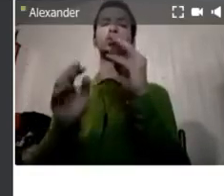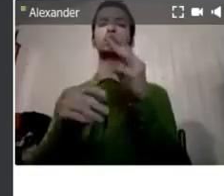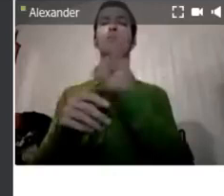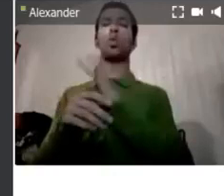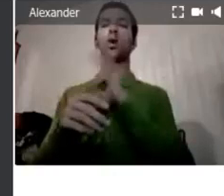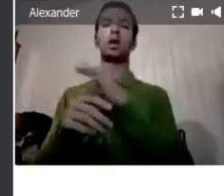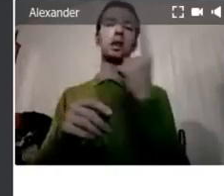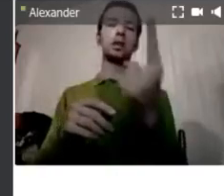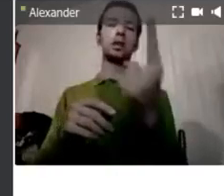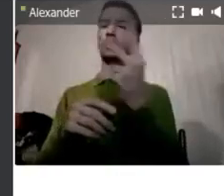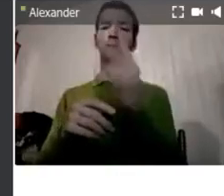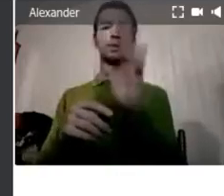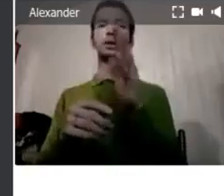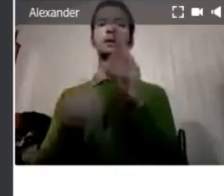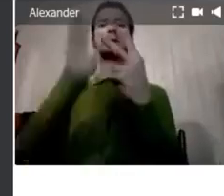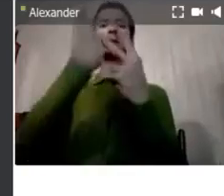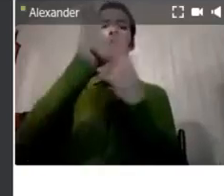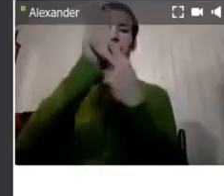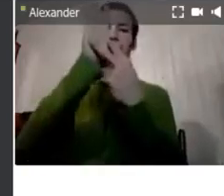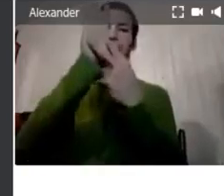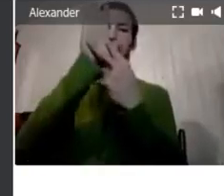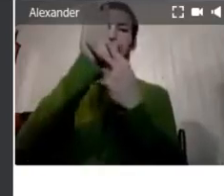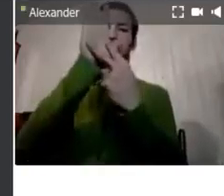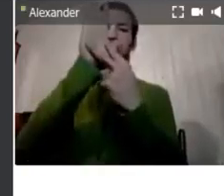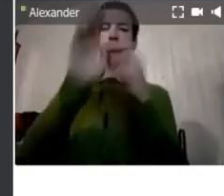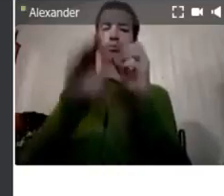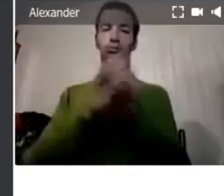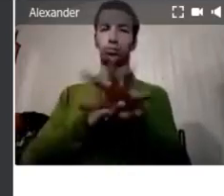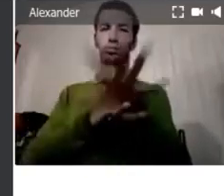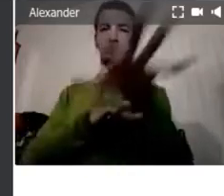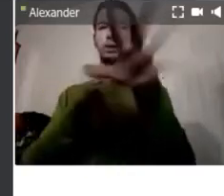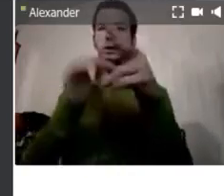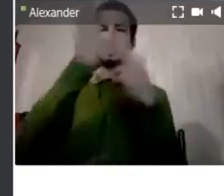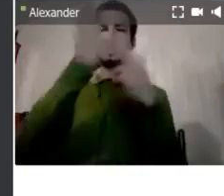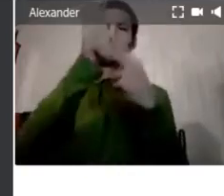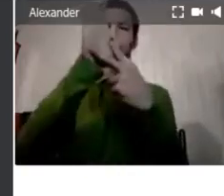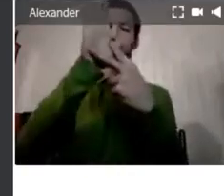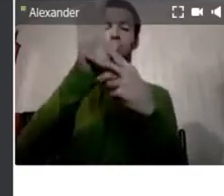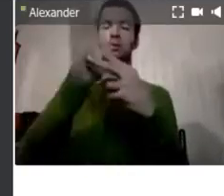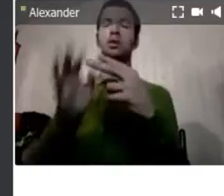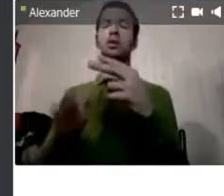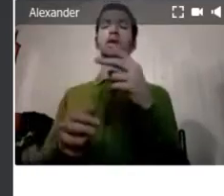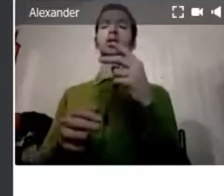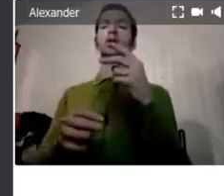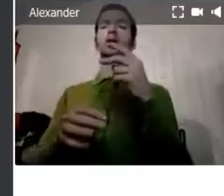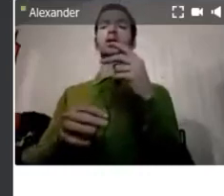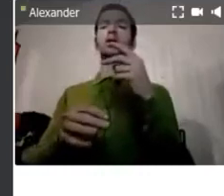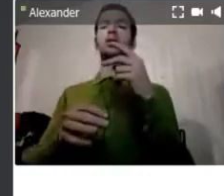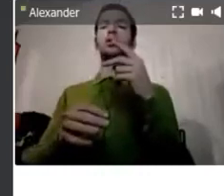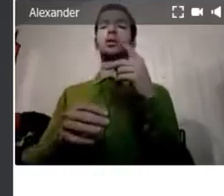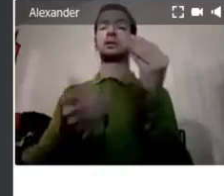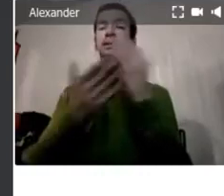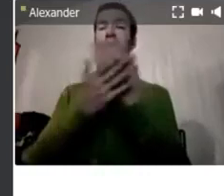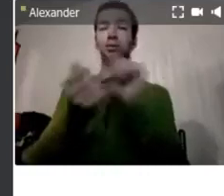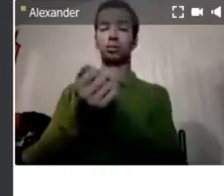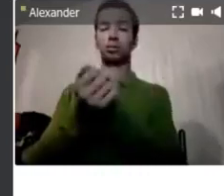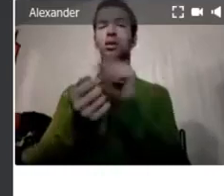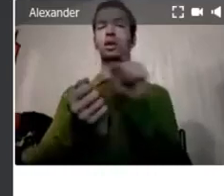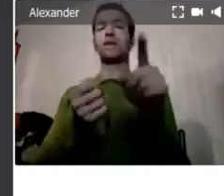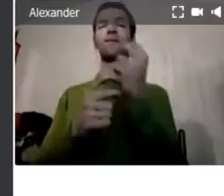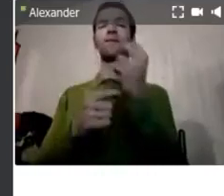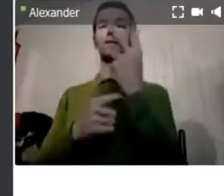специальный бонус, который начисляет компания. Дальше. Высокие начисления именно вот в этой партнерской